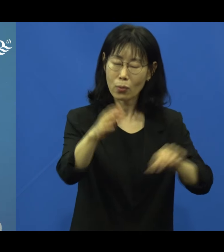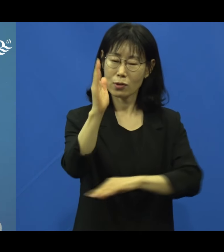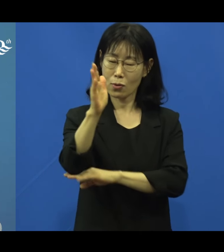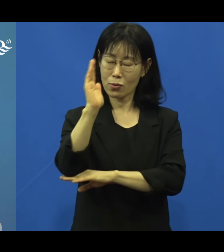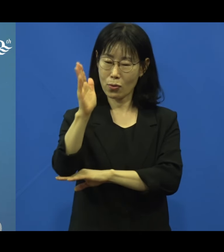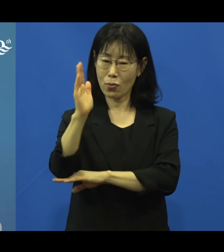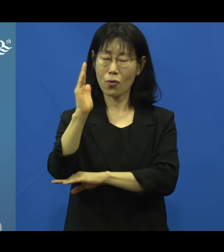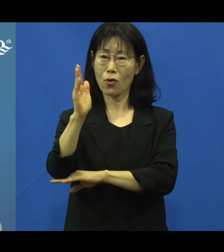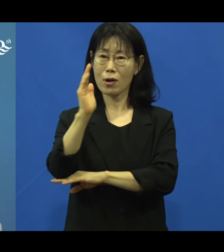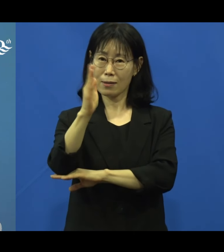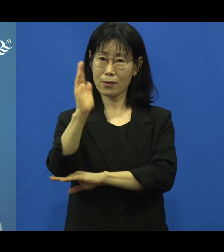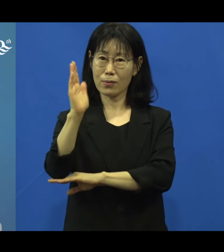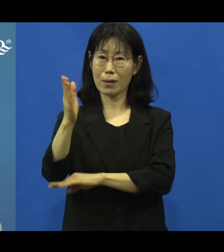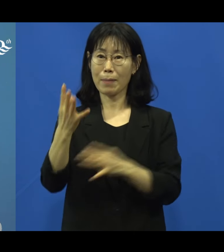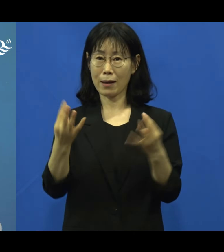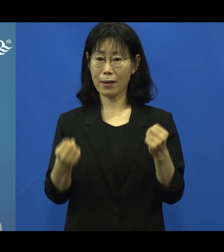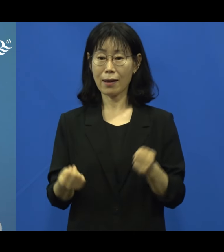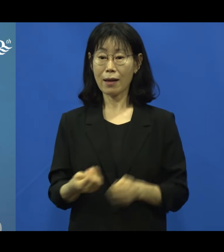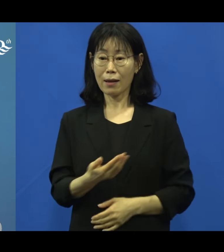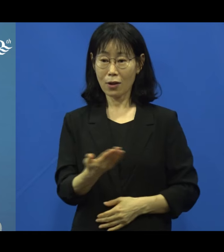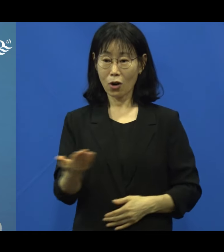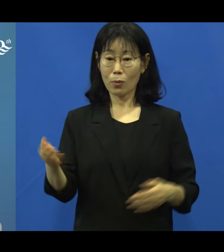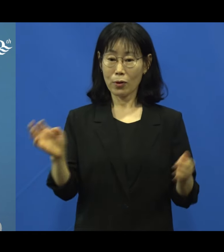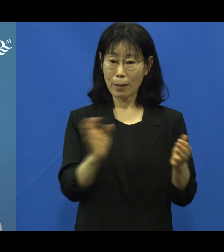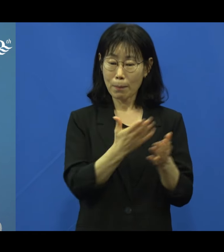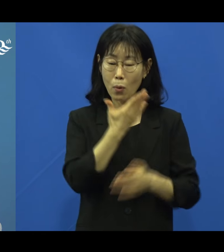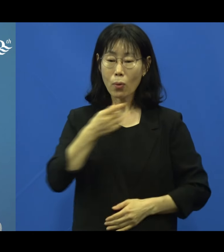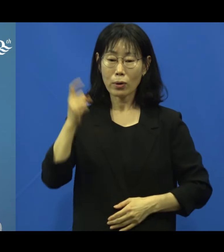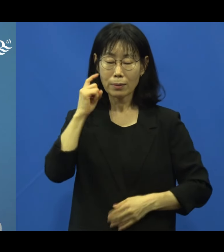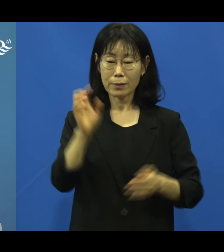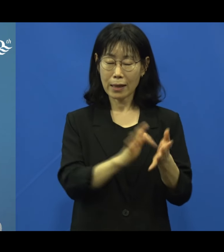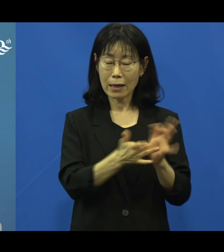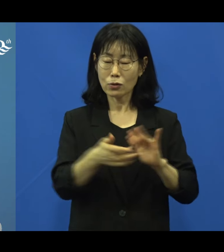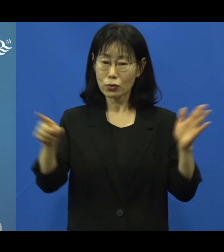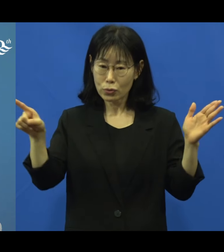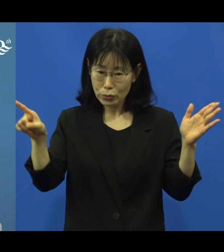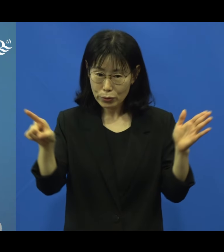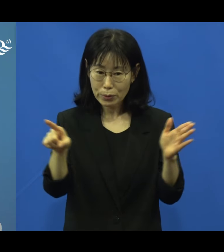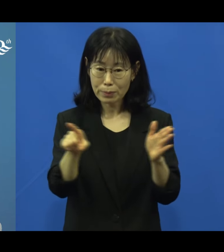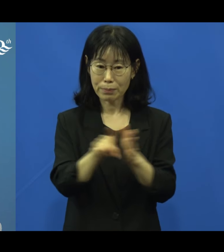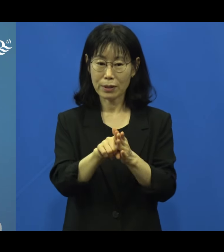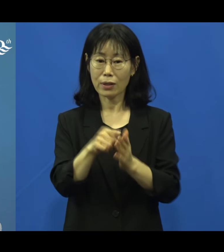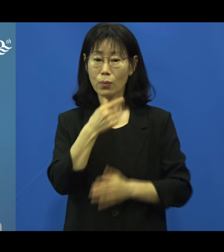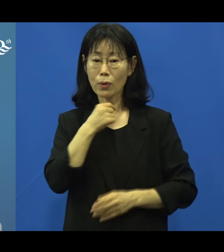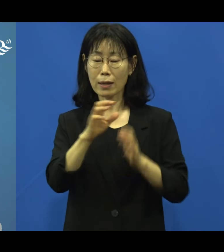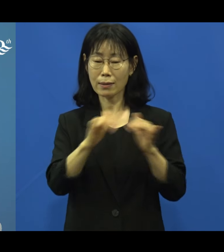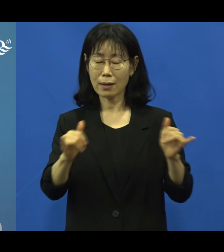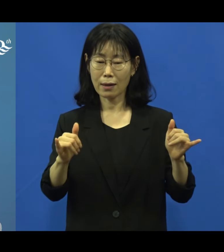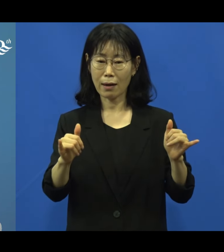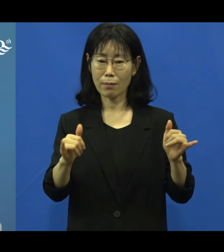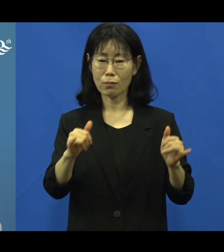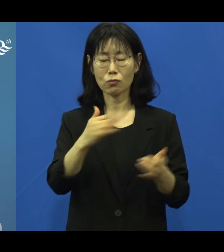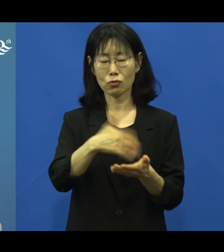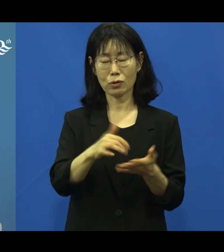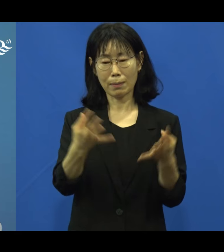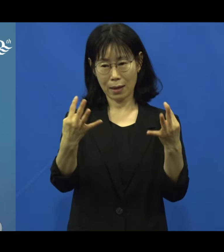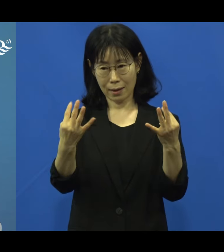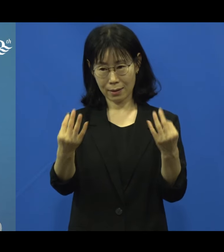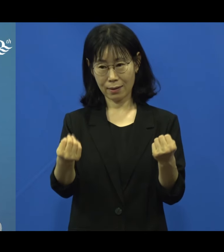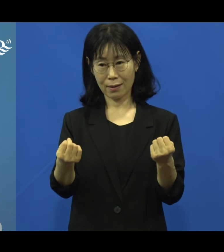예수를 믿고, 지난번에도 여러분 작년에 그랬죠. 예수 믿기, 복음을 전했는데 예수 믿기로 하고 일어선 사람들이 얼마나 많아요.